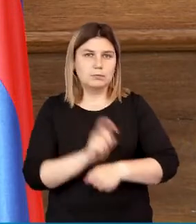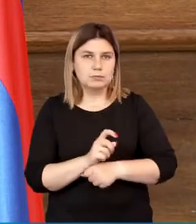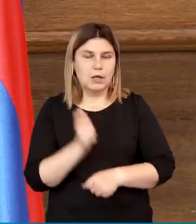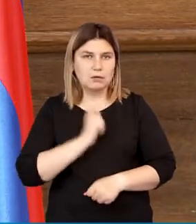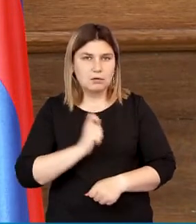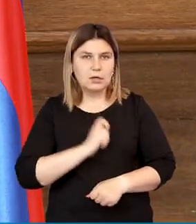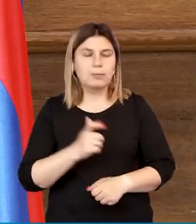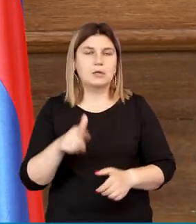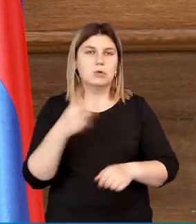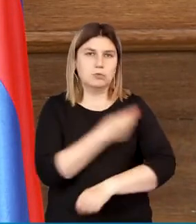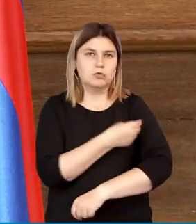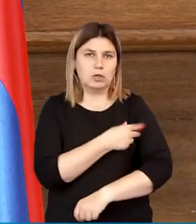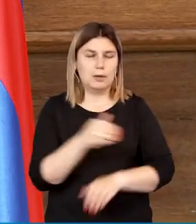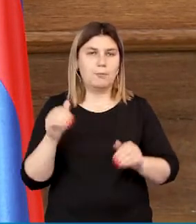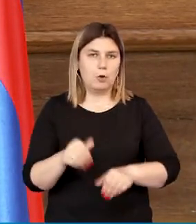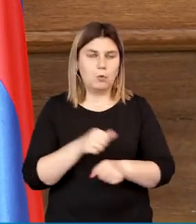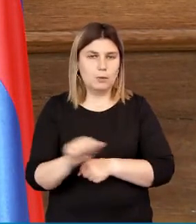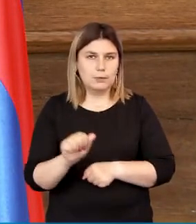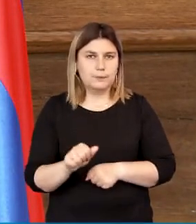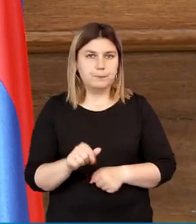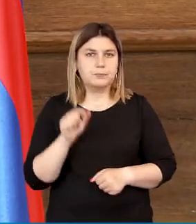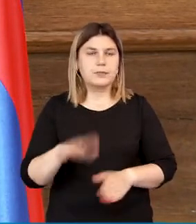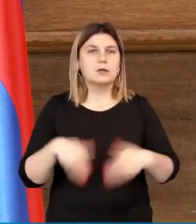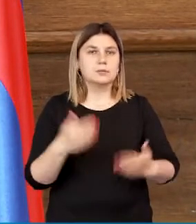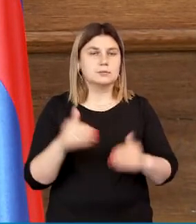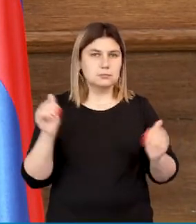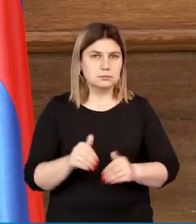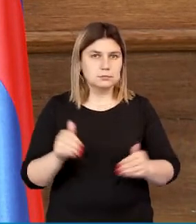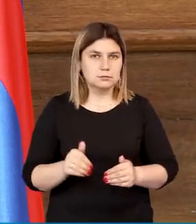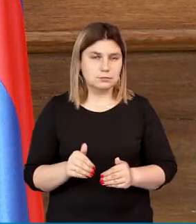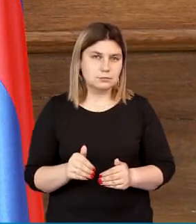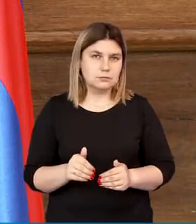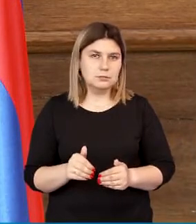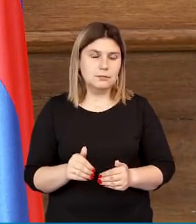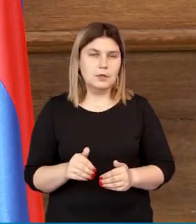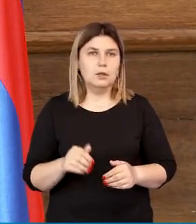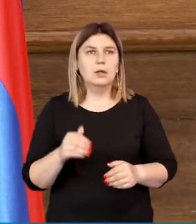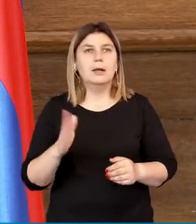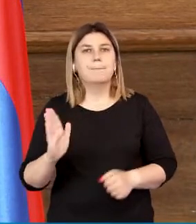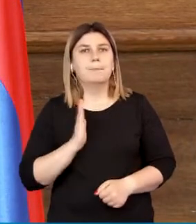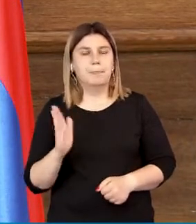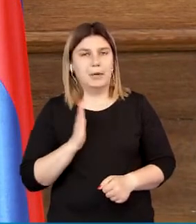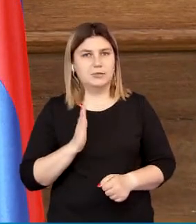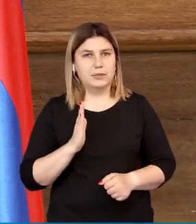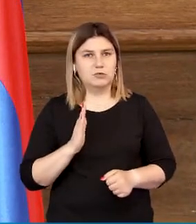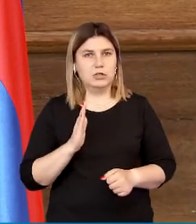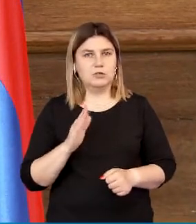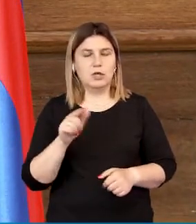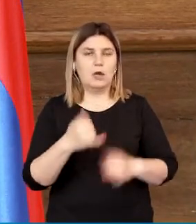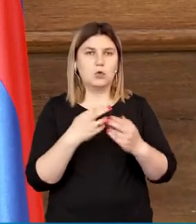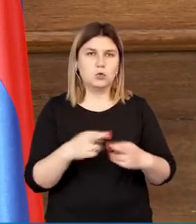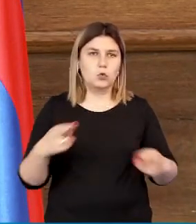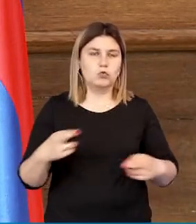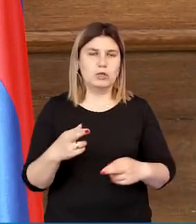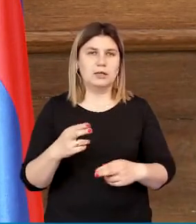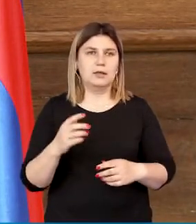szczepienie mogło się odbyć, bo ono daje szansę być może na bezpieczniejsze przechodzenie różnego rodzaju infekcji